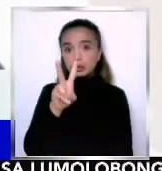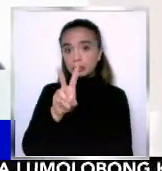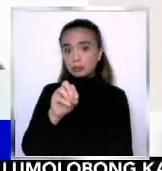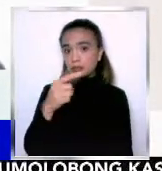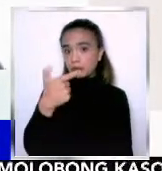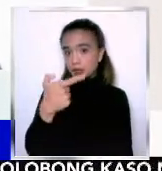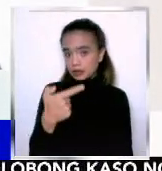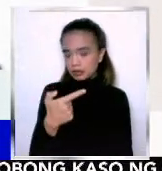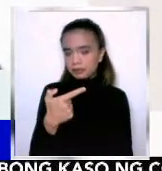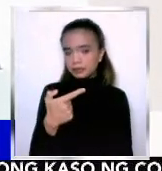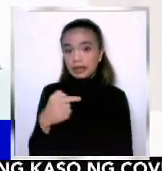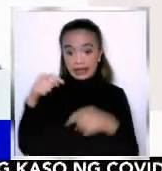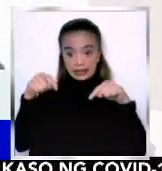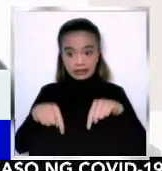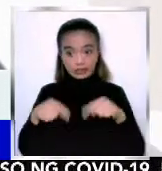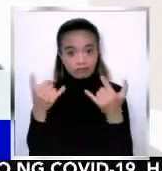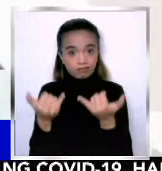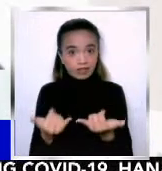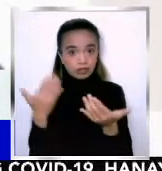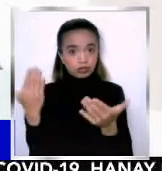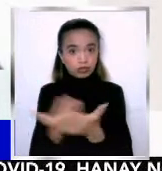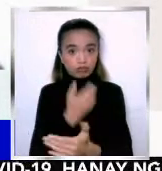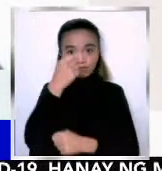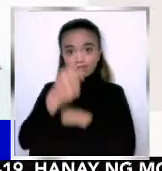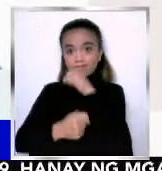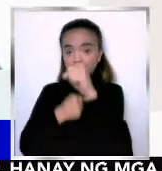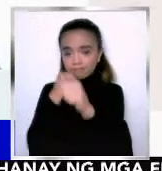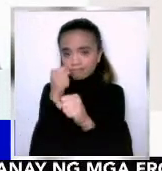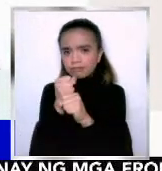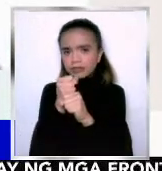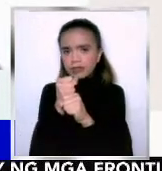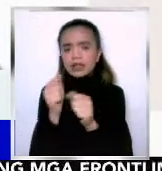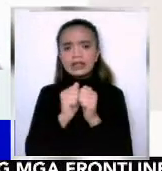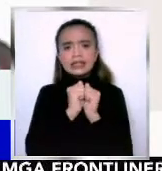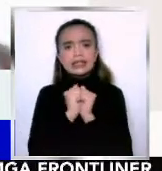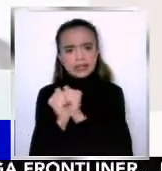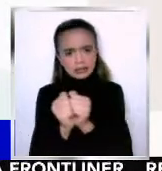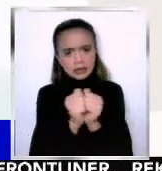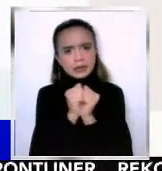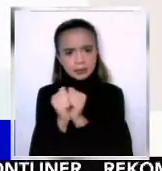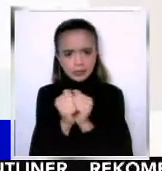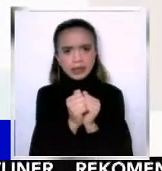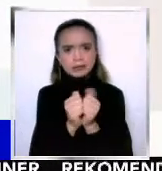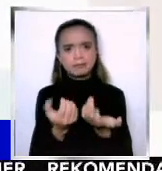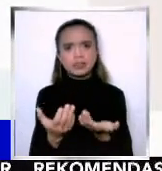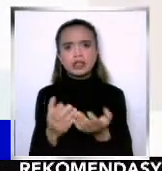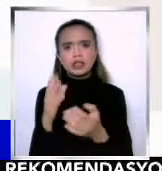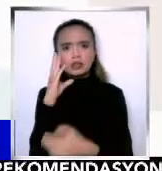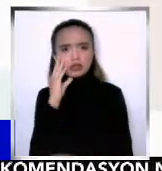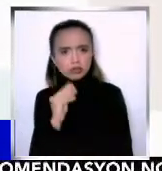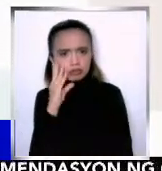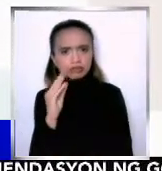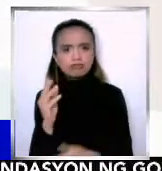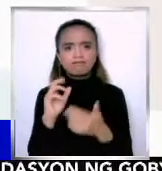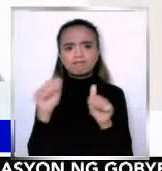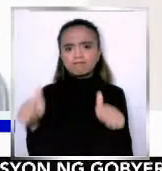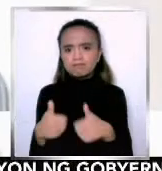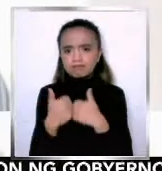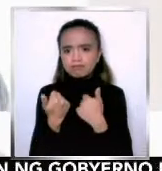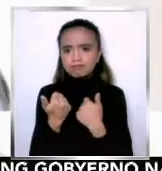pong darating, itong bagong taon, sama-sama po nating harapin ang pagsubok. Panawagan po namin sa GMA Pinoy